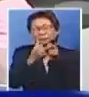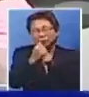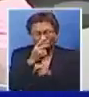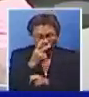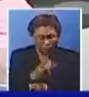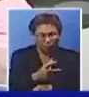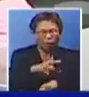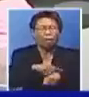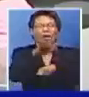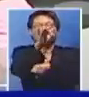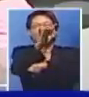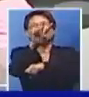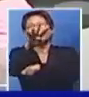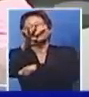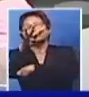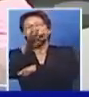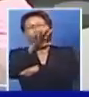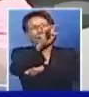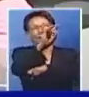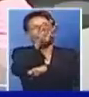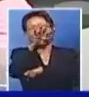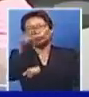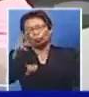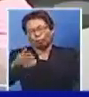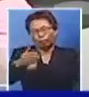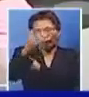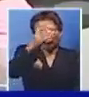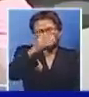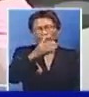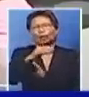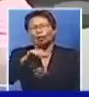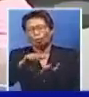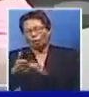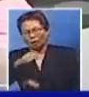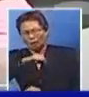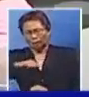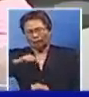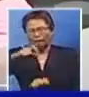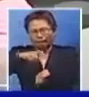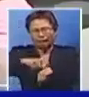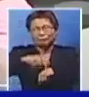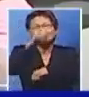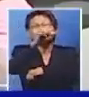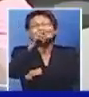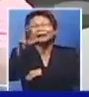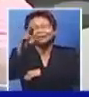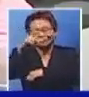pada pukul 8.42 pagi oleh anggotanya yang menjalankan operasi mencari dan menyelamat.